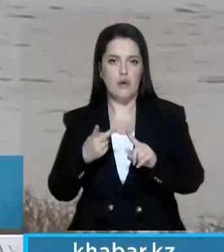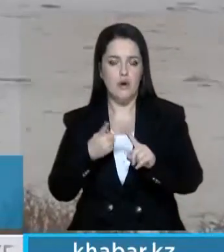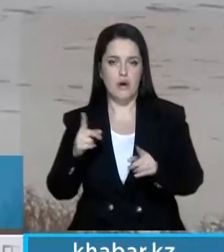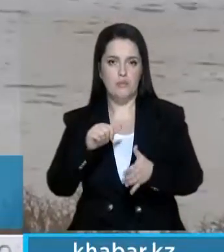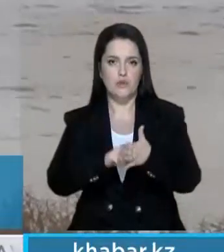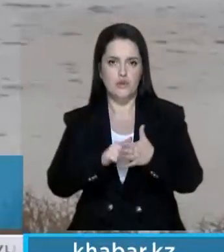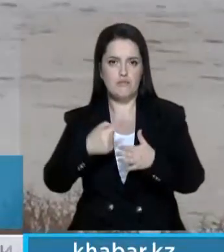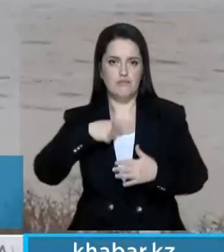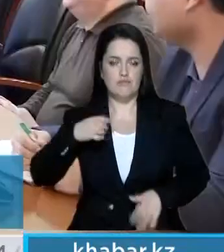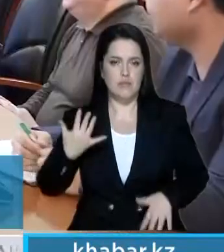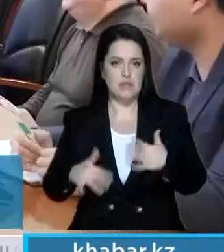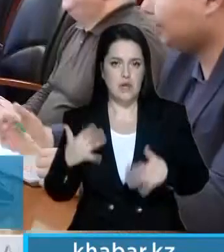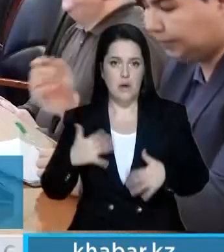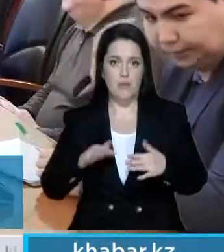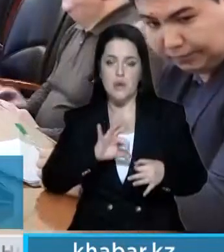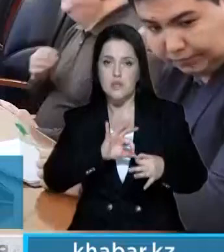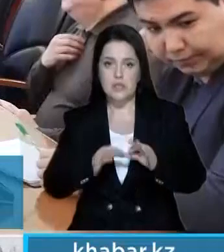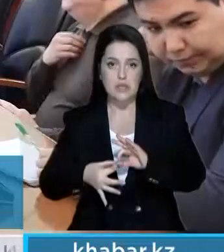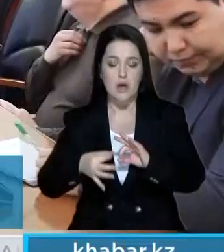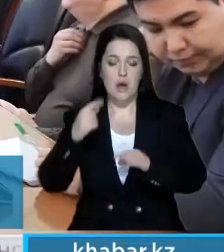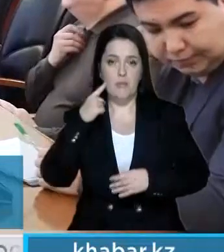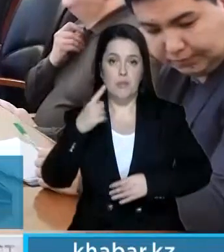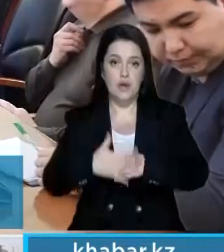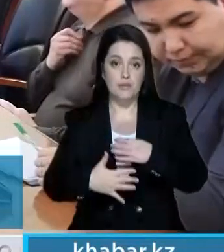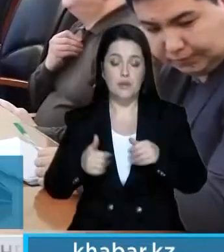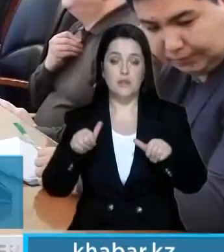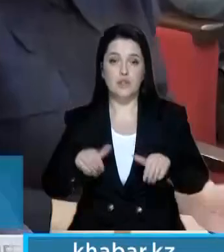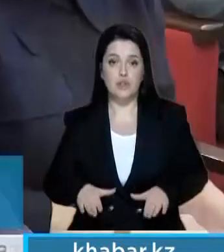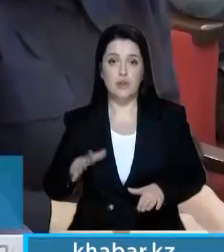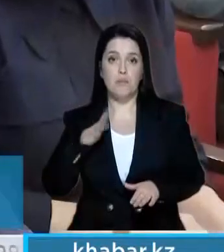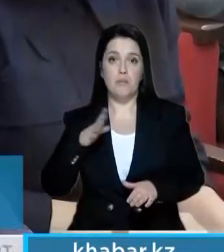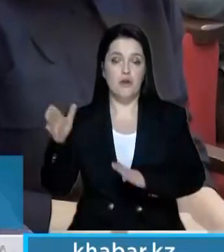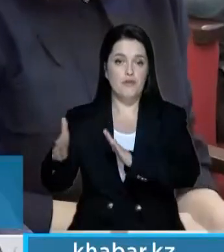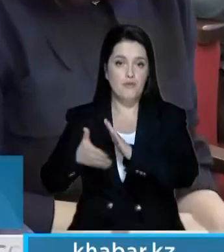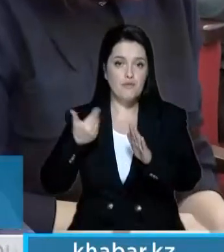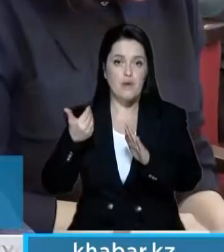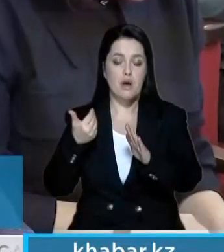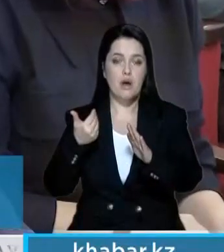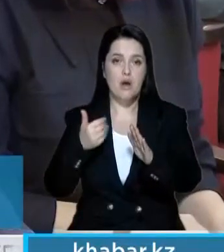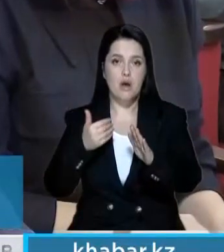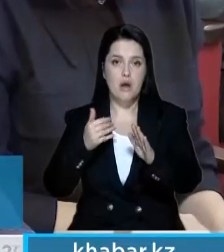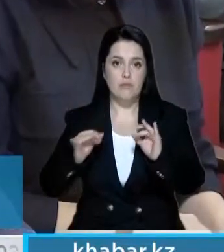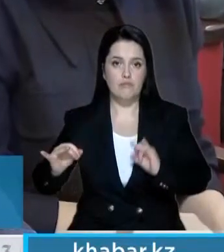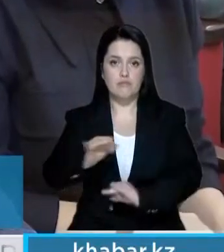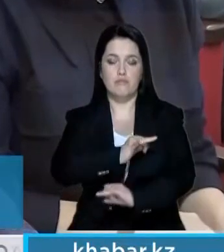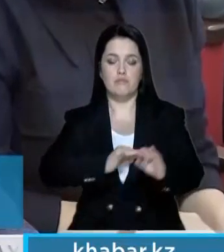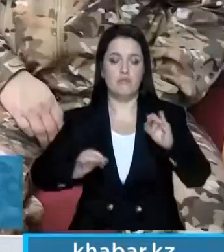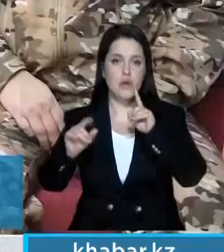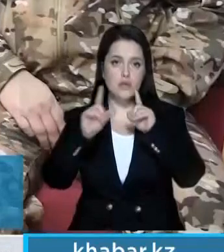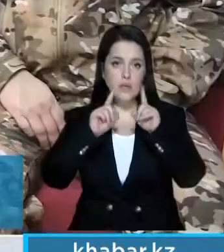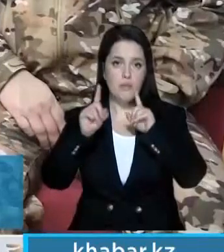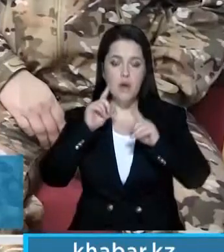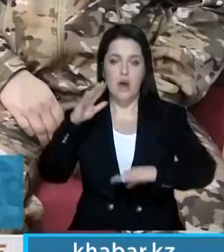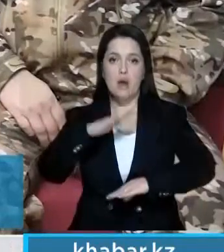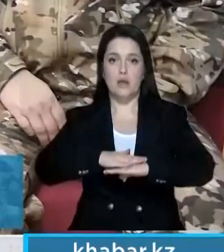для ослабленных птиц для детального понимания и решения ситуации было созвано аппаратное совещание под